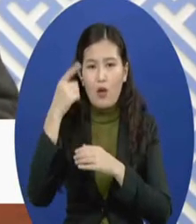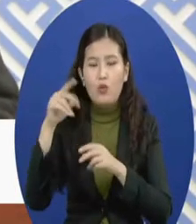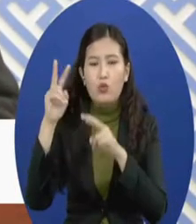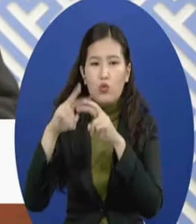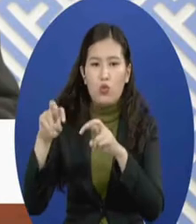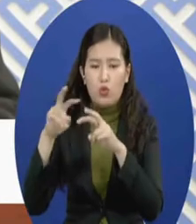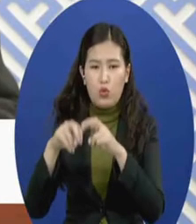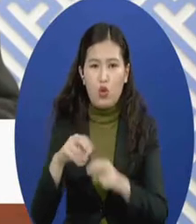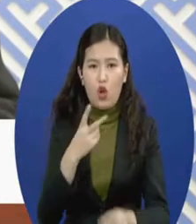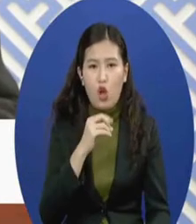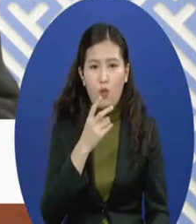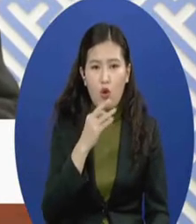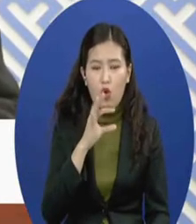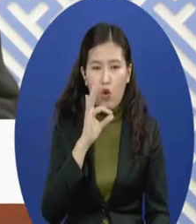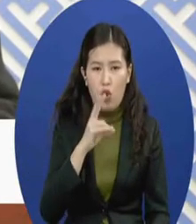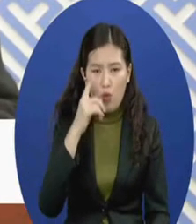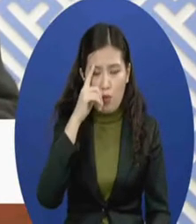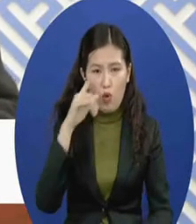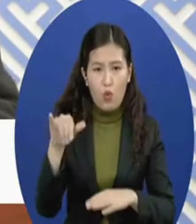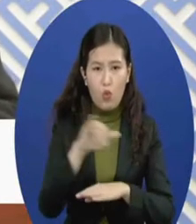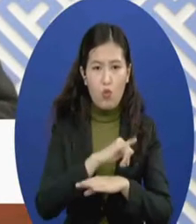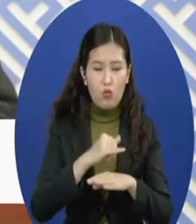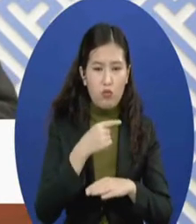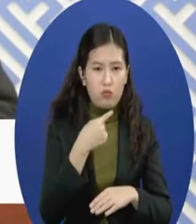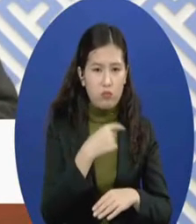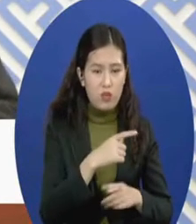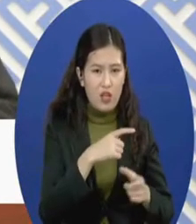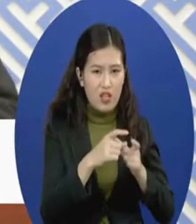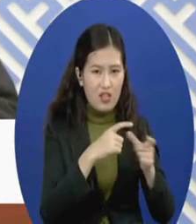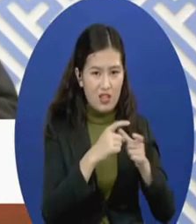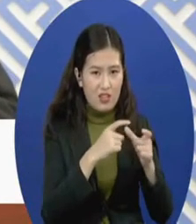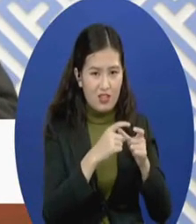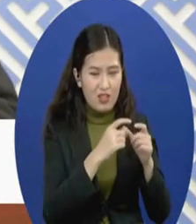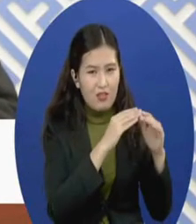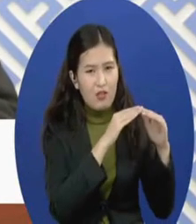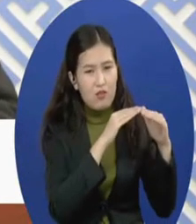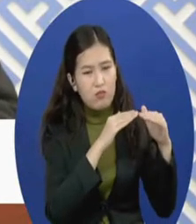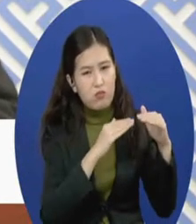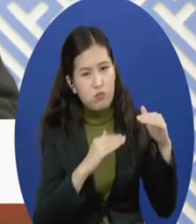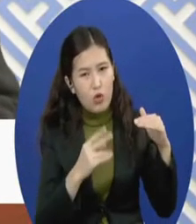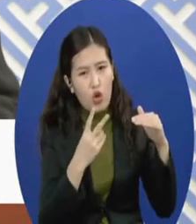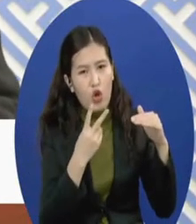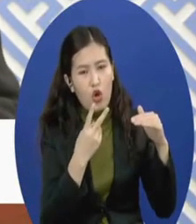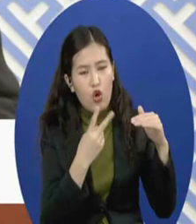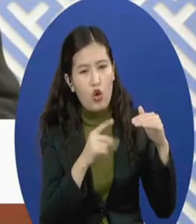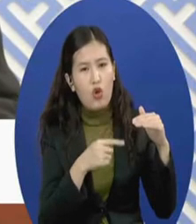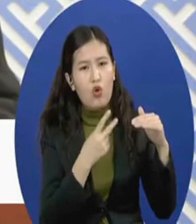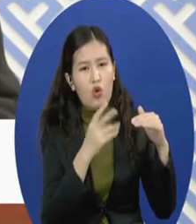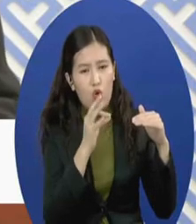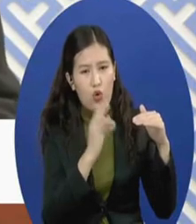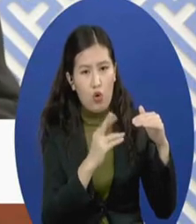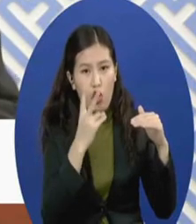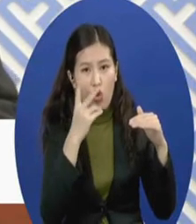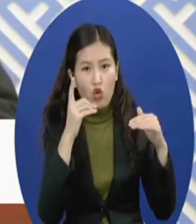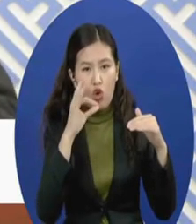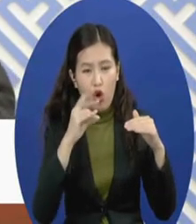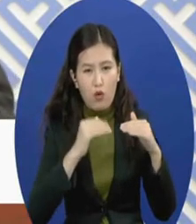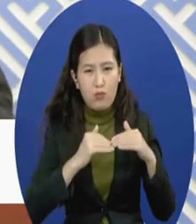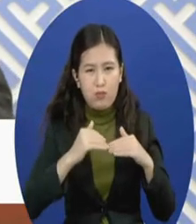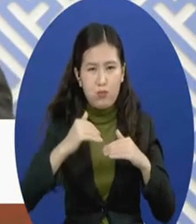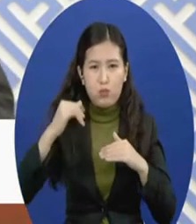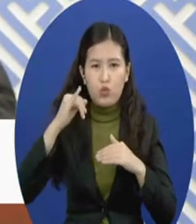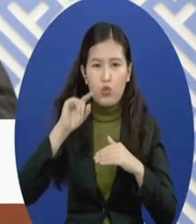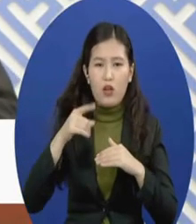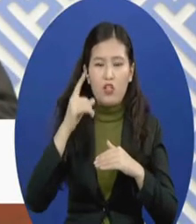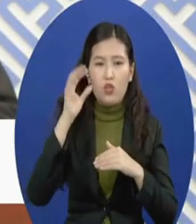онд Монгол улсын эдийн засгийн өсөлт 2% агшиж 2021 онд 6.1% өсөх